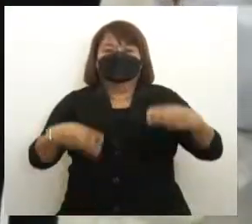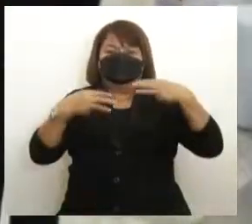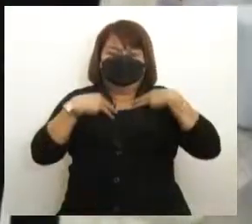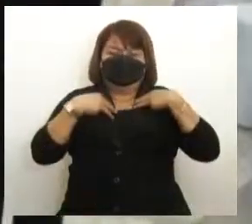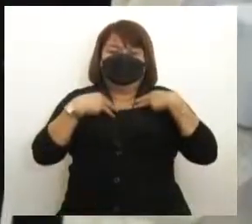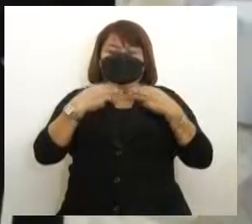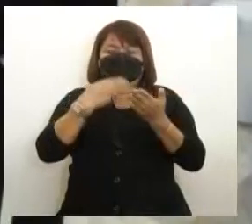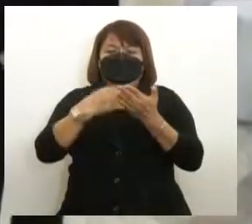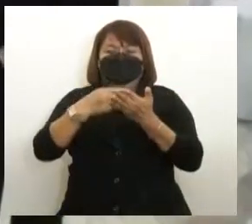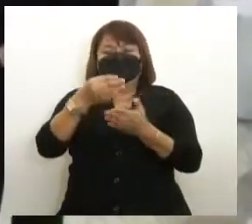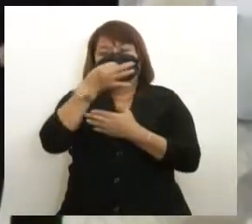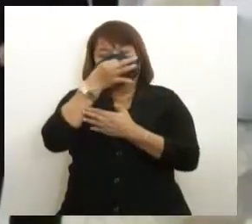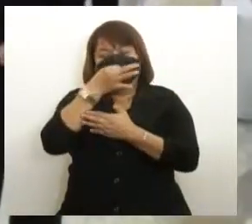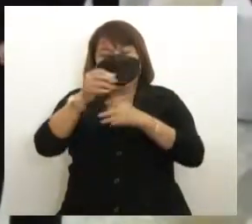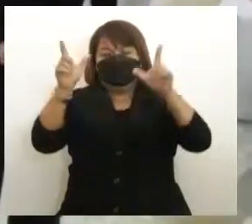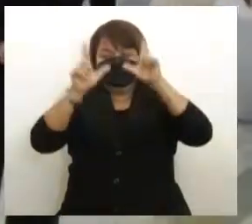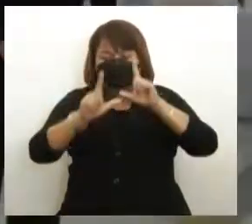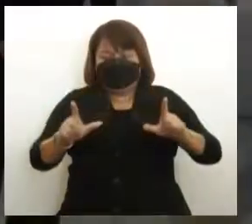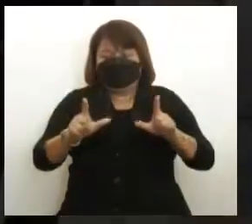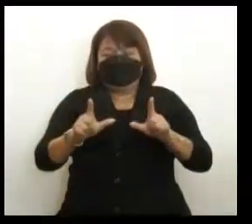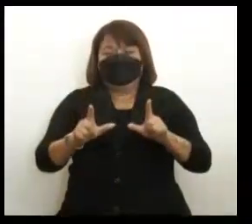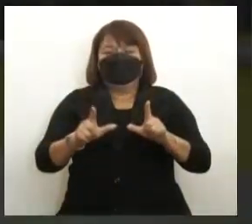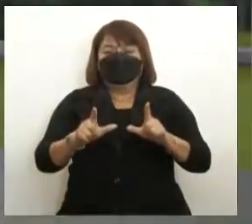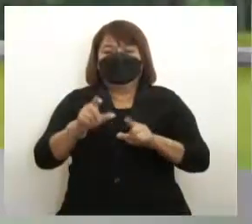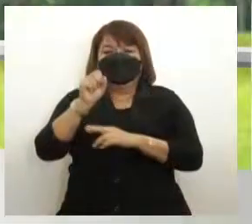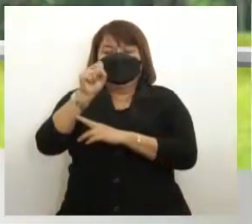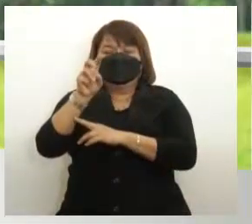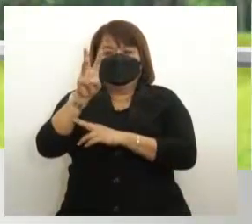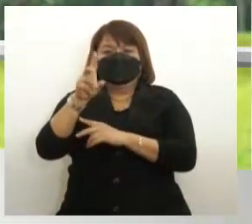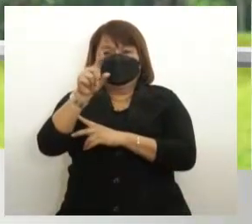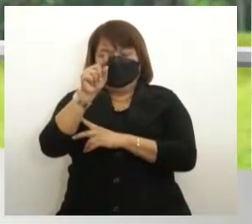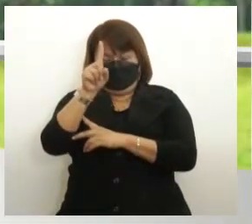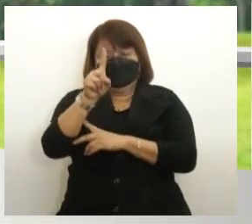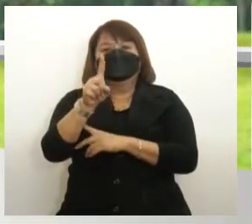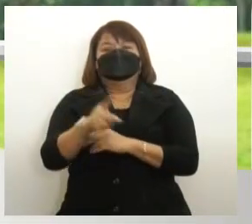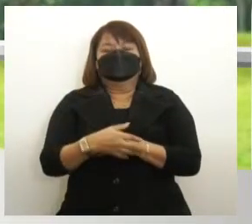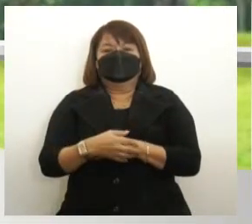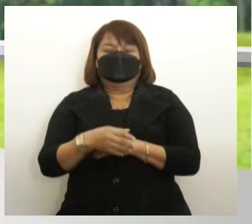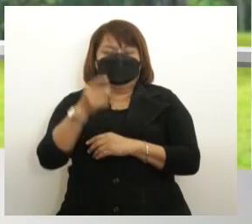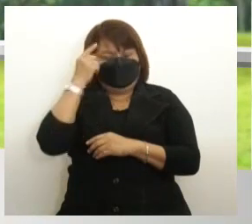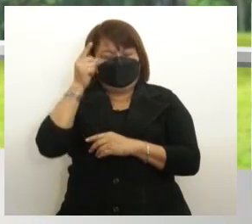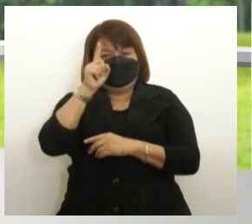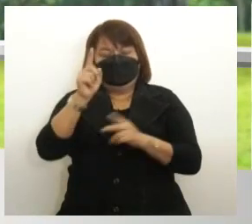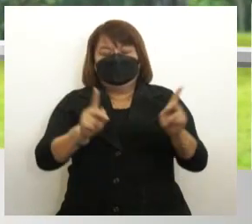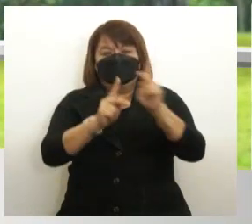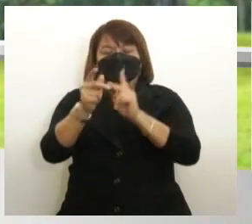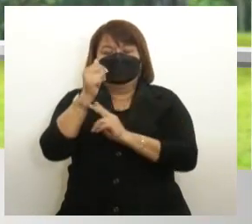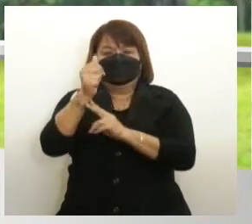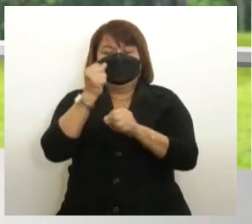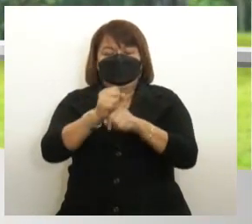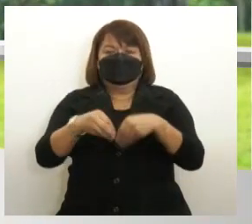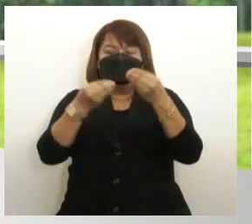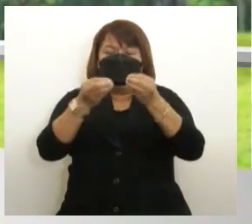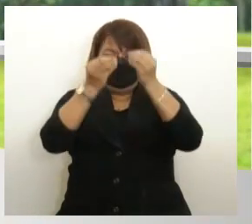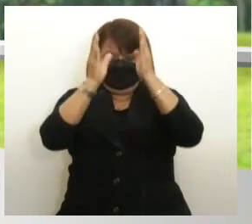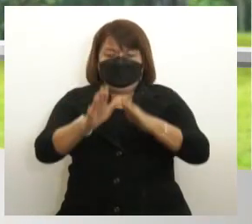ชาชีพและคุณลักษณะในศตวรรษที่21 ถือได้ว่าเป็นอีกหนึ่งกิจกรรมดีๆนะคะที่ทำให้ครูผู้ส